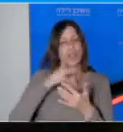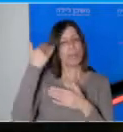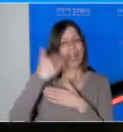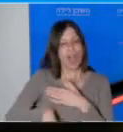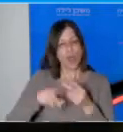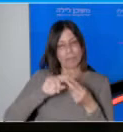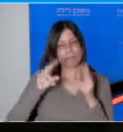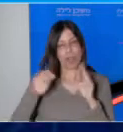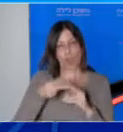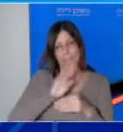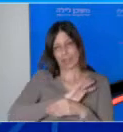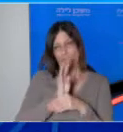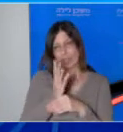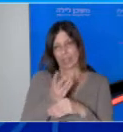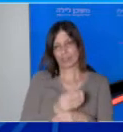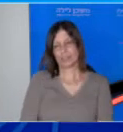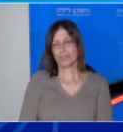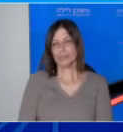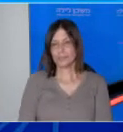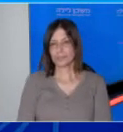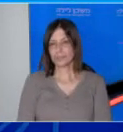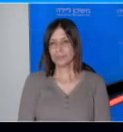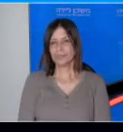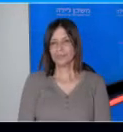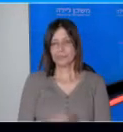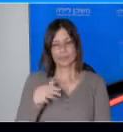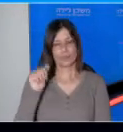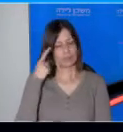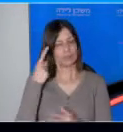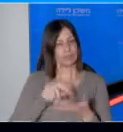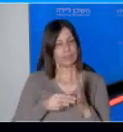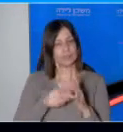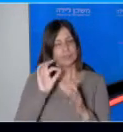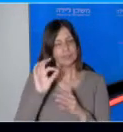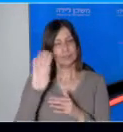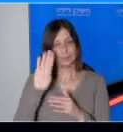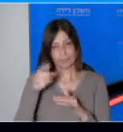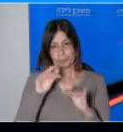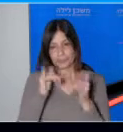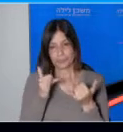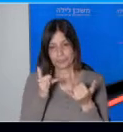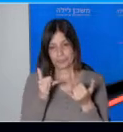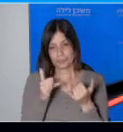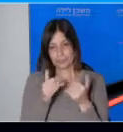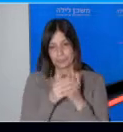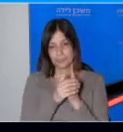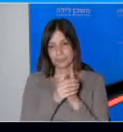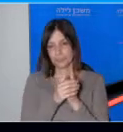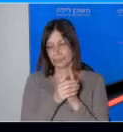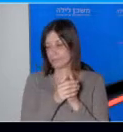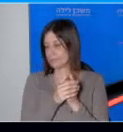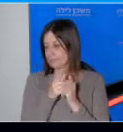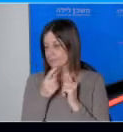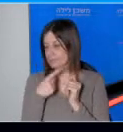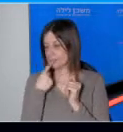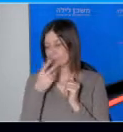בעולם בקורונה. אודי, אתה חושב שהאסטרטגיה הזאת של בנימין נתניהו היא נכונה? כלומר, הוא בעצם אומר